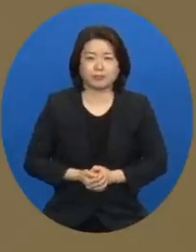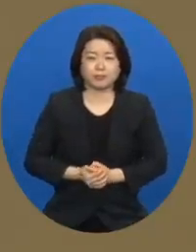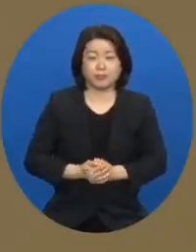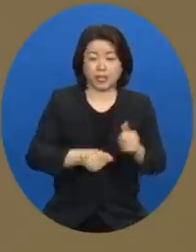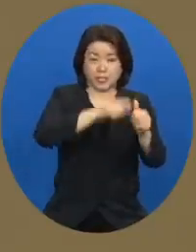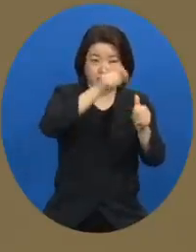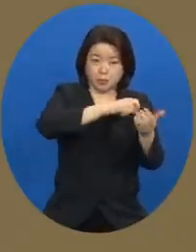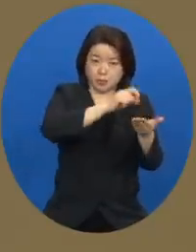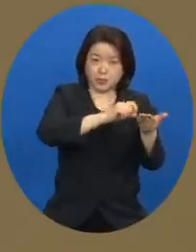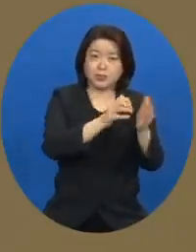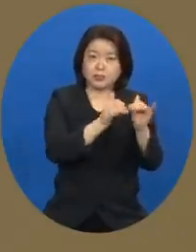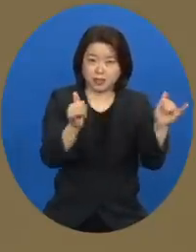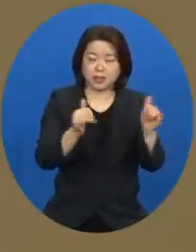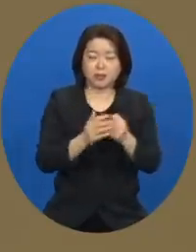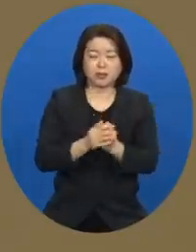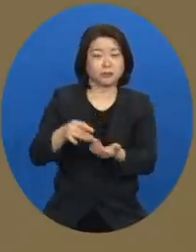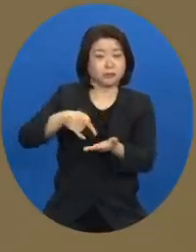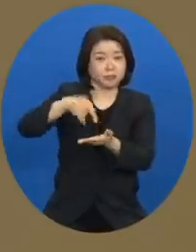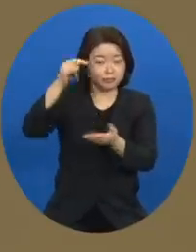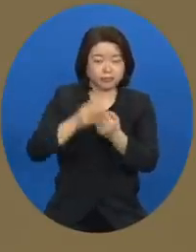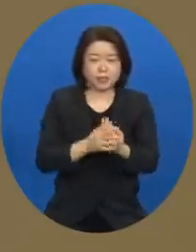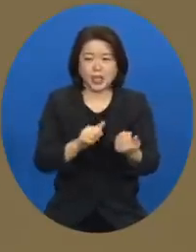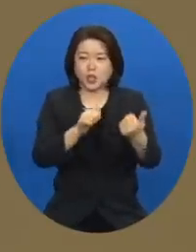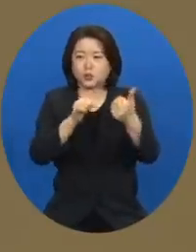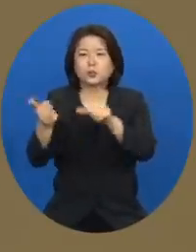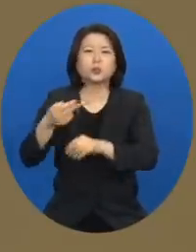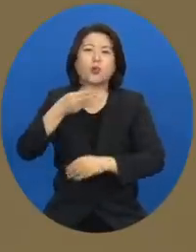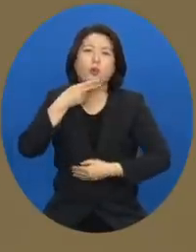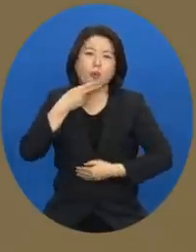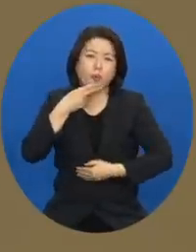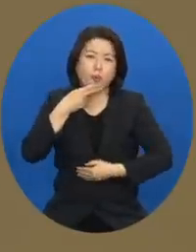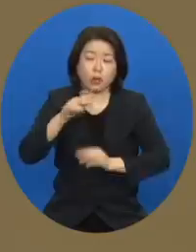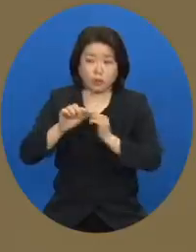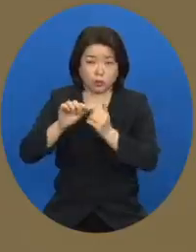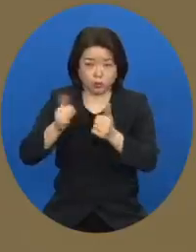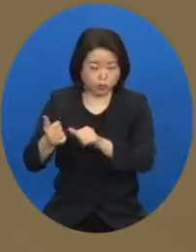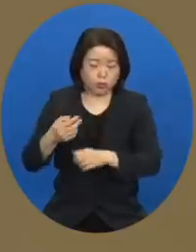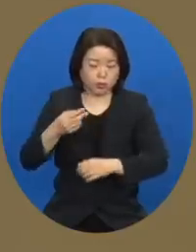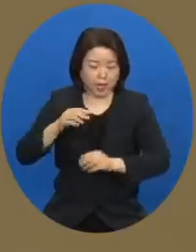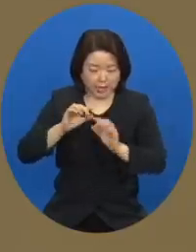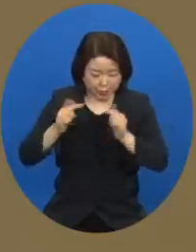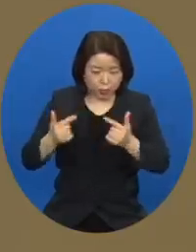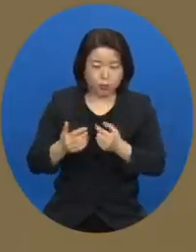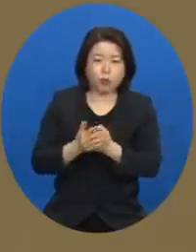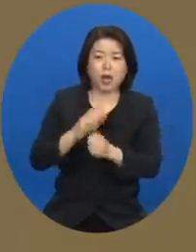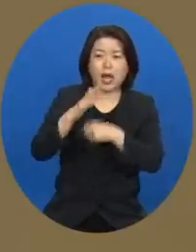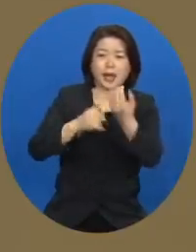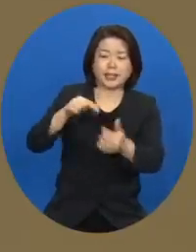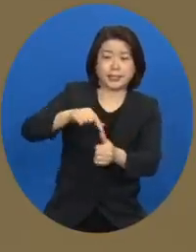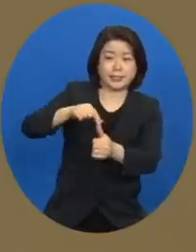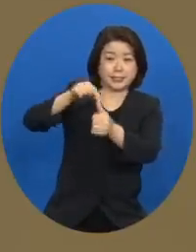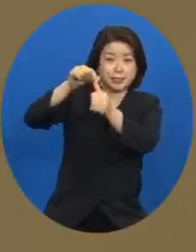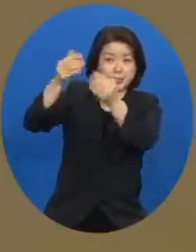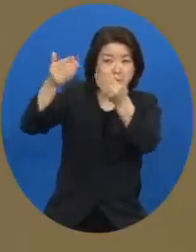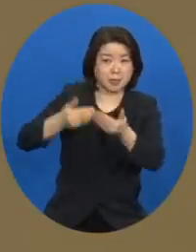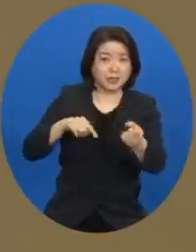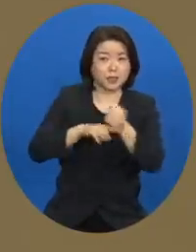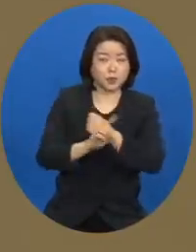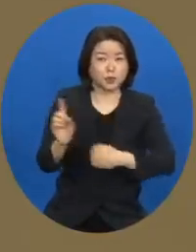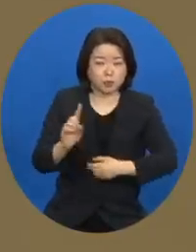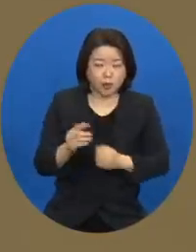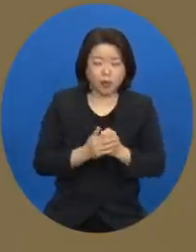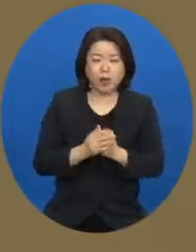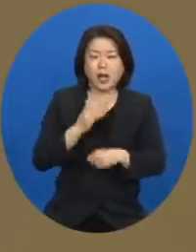히브리서 기자는 에녹이 죽음을 보지 않고 하나님께 들림 받았던 이유를